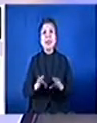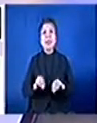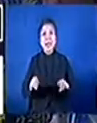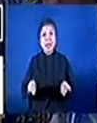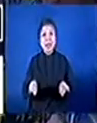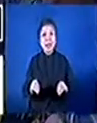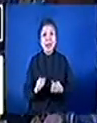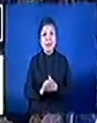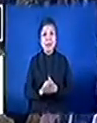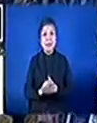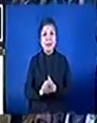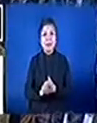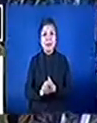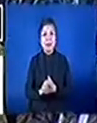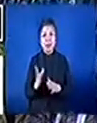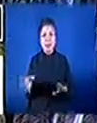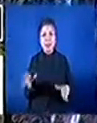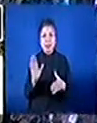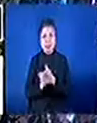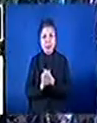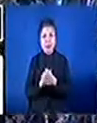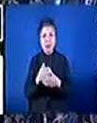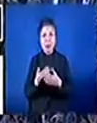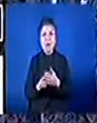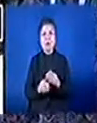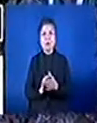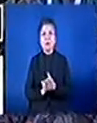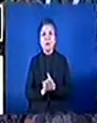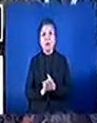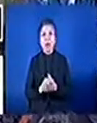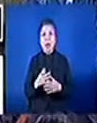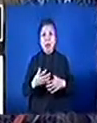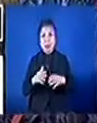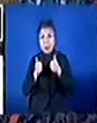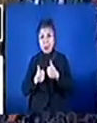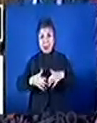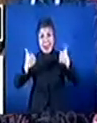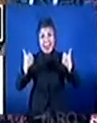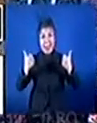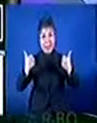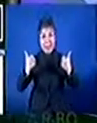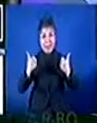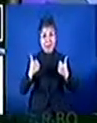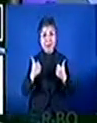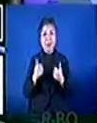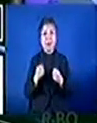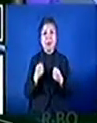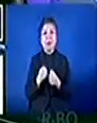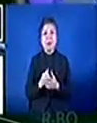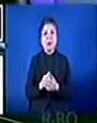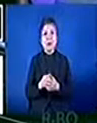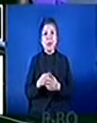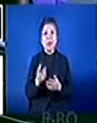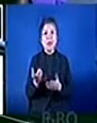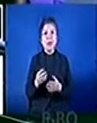dan pencipta lapangan kerja tersambung dengan sistem pendidikan. Pada kesehatan, saya teringat kisah Ibu Lis di Sragen,